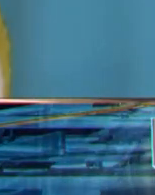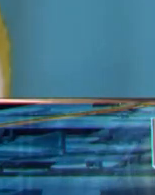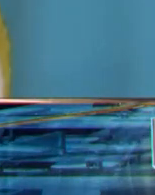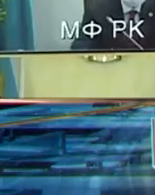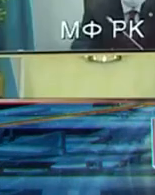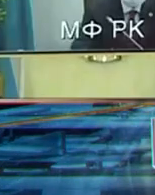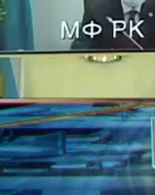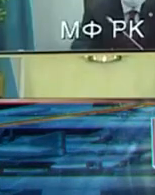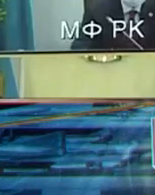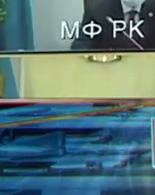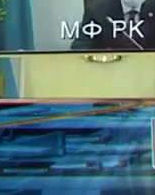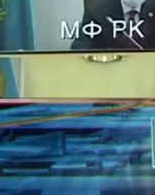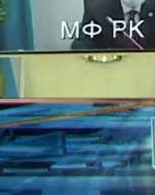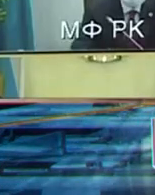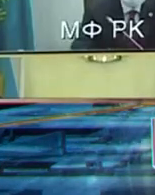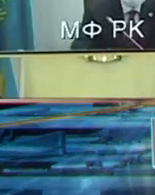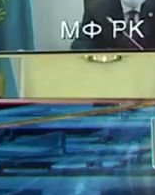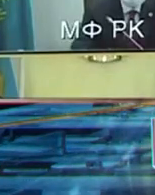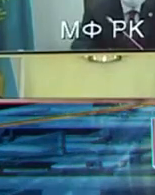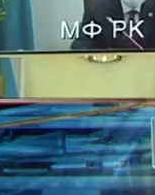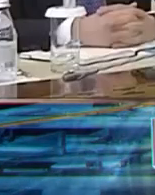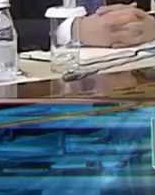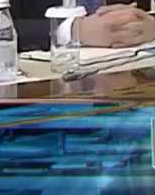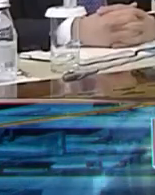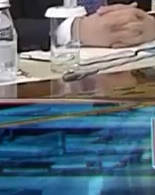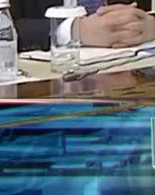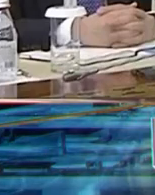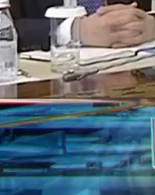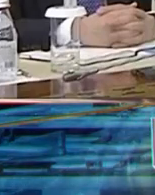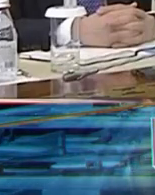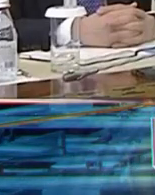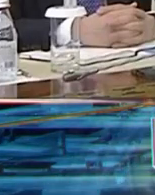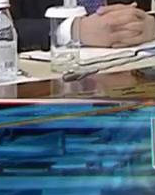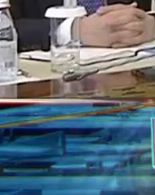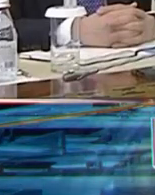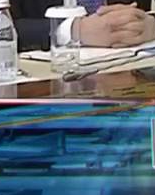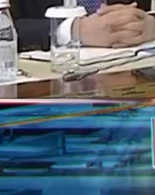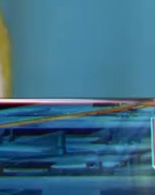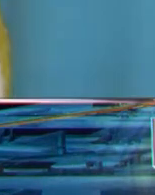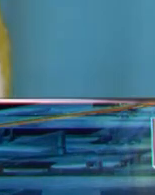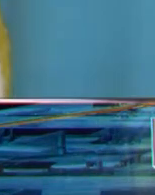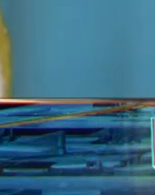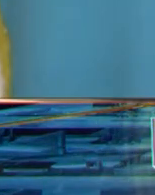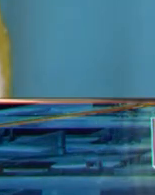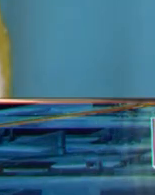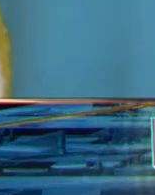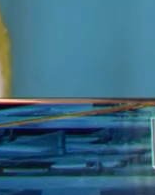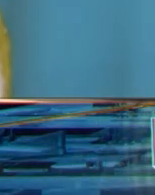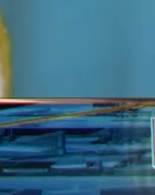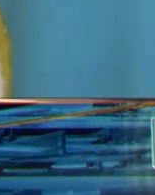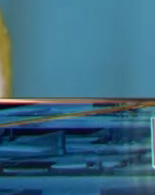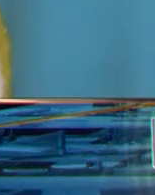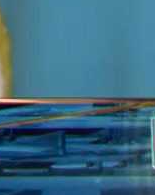Ел президенті үкіметке үлкен мін тақты. Елдегі ахуалды түзетуге екі апта берді. Орындамаса министрлер кабинеті отставкаға